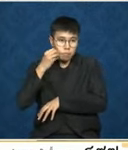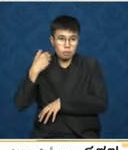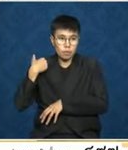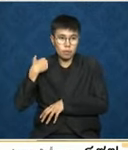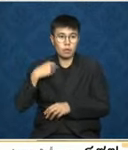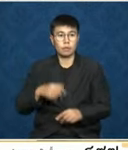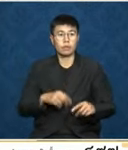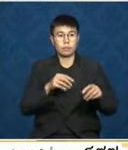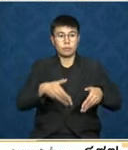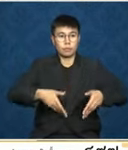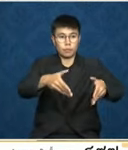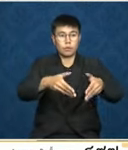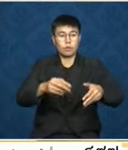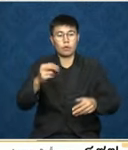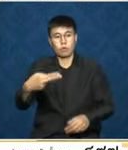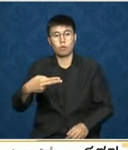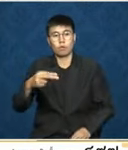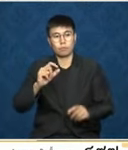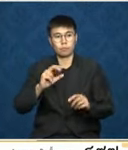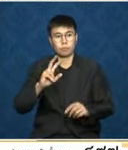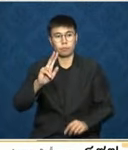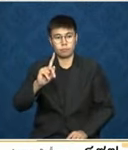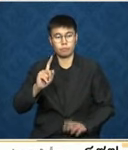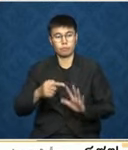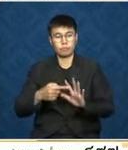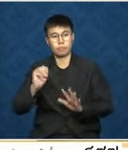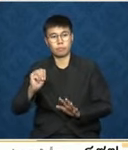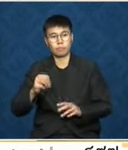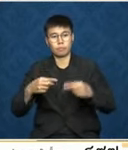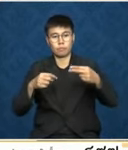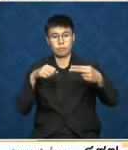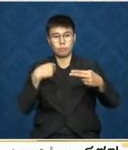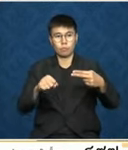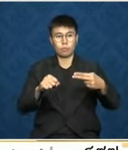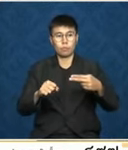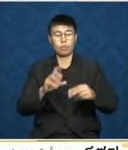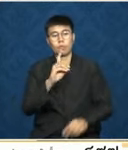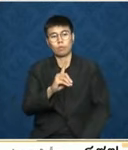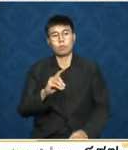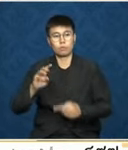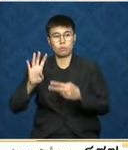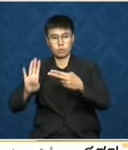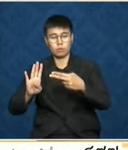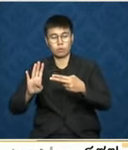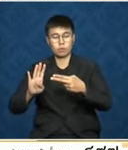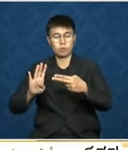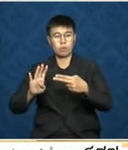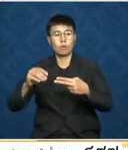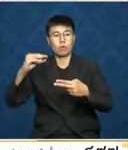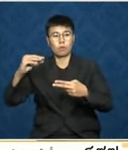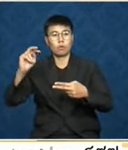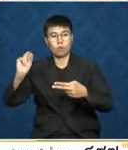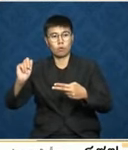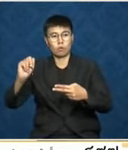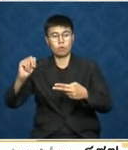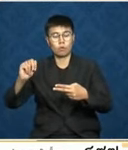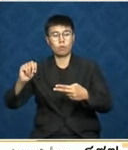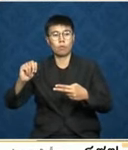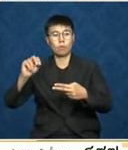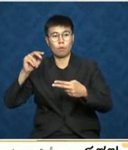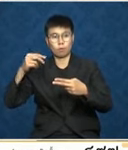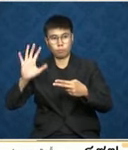11เส้นบ้านหนองขามเหนือหมู่ 10ถนนบ้านดอนเงินหมู่ 4และเส้นบ้านโนนสูงหมู่ 5ถนน